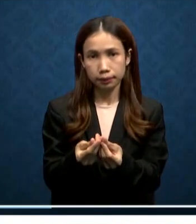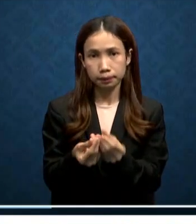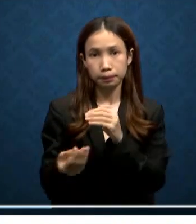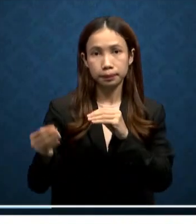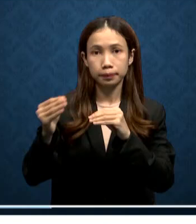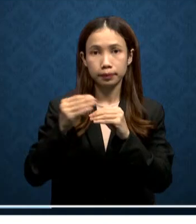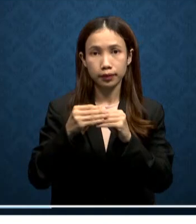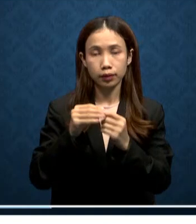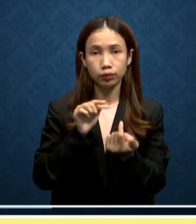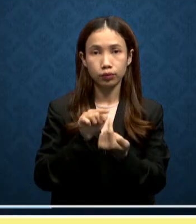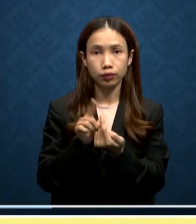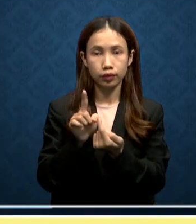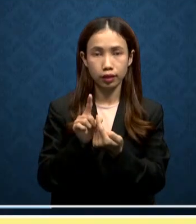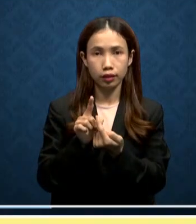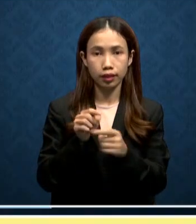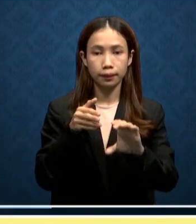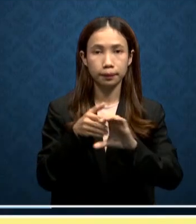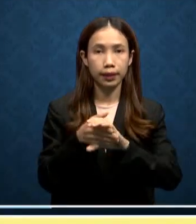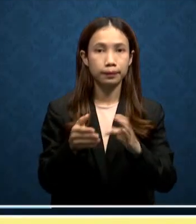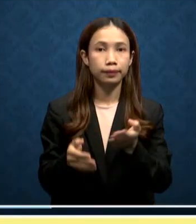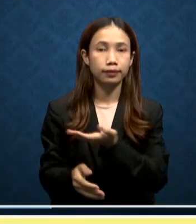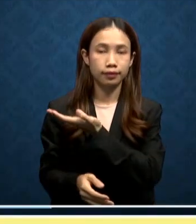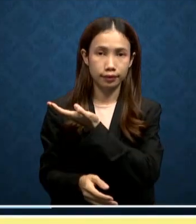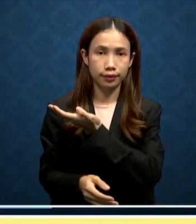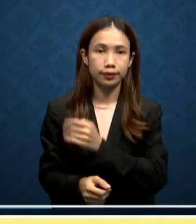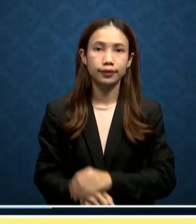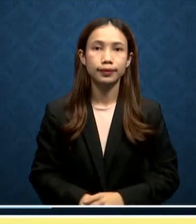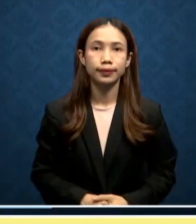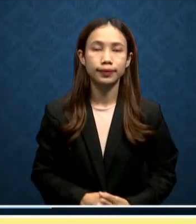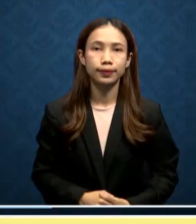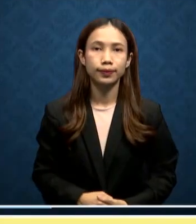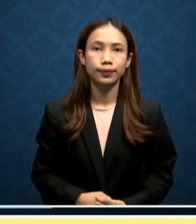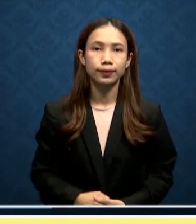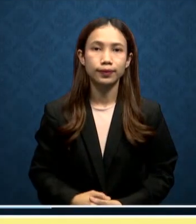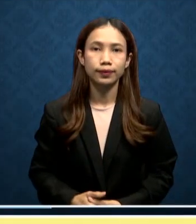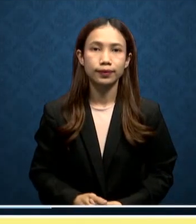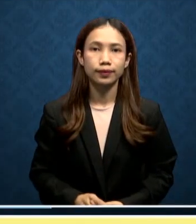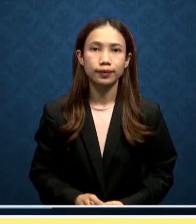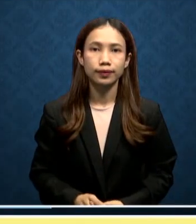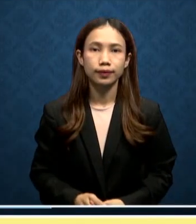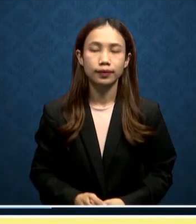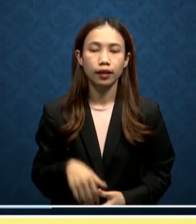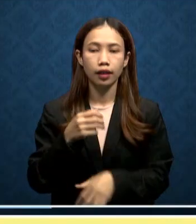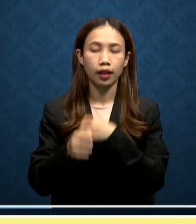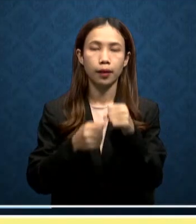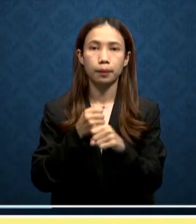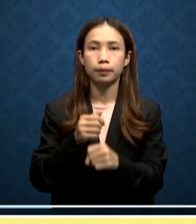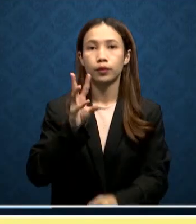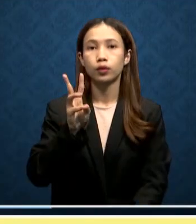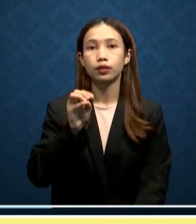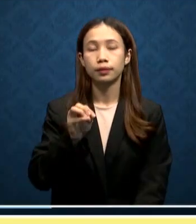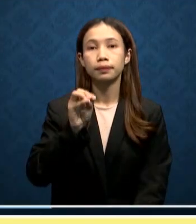ไปในเอ่อสไลด์แผ่นต่อไปนะครับจะเห็นว่าเอ่อในปี 65